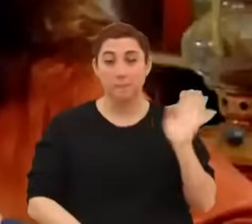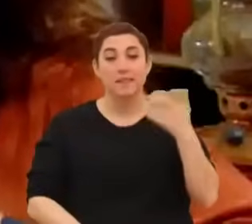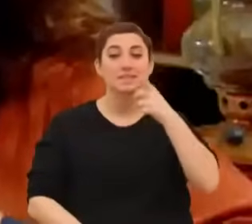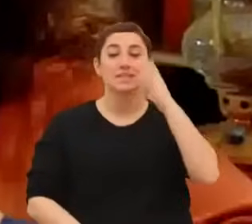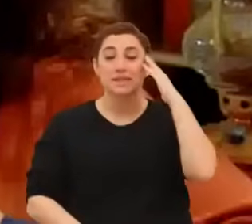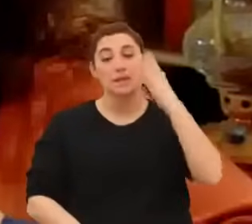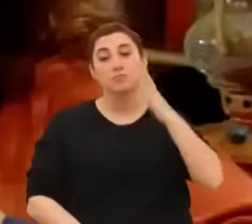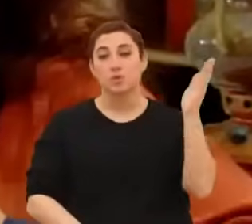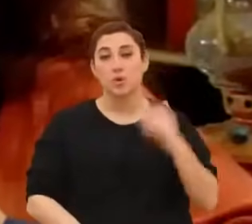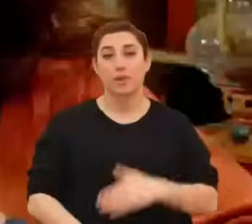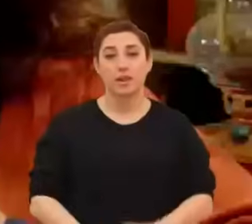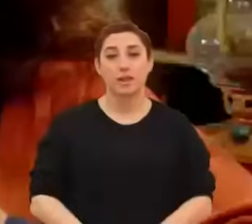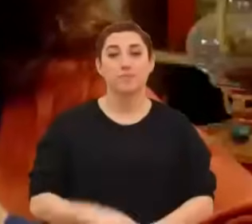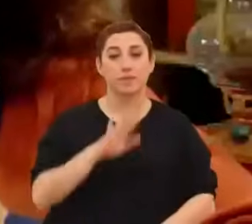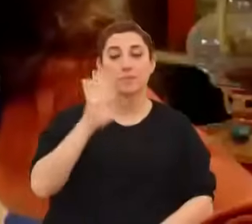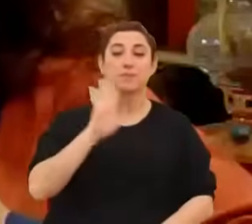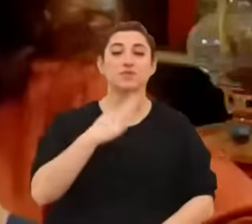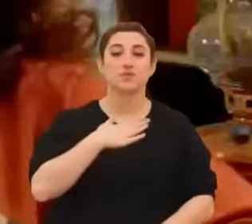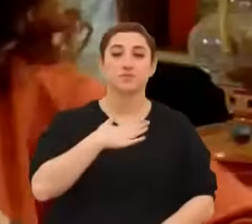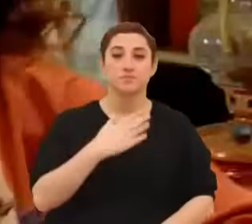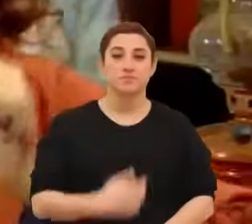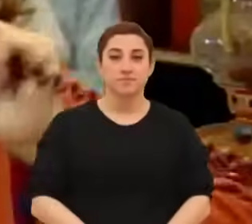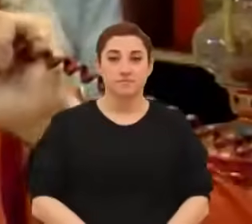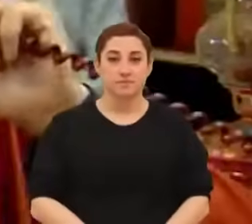Hadi sen de selam söyle. Tamam